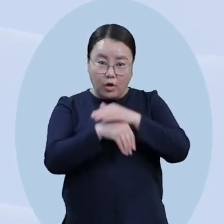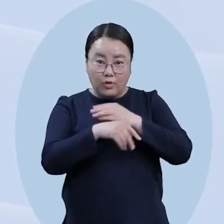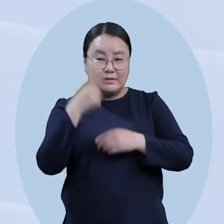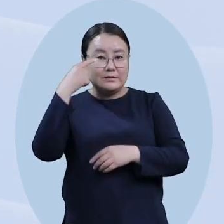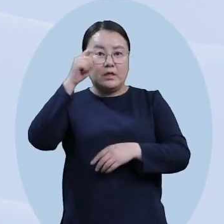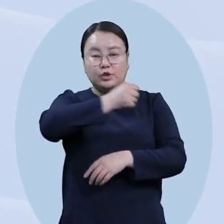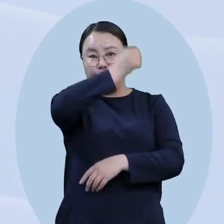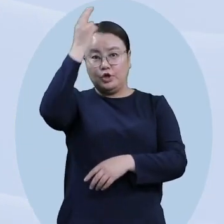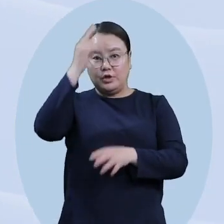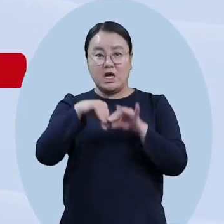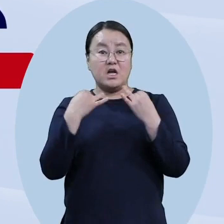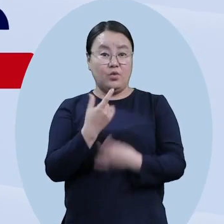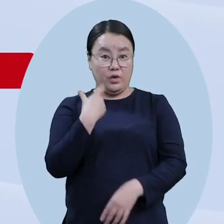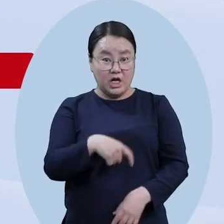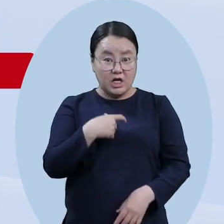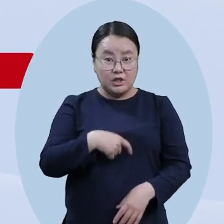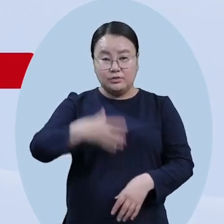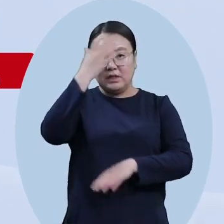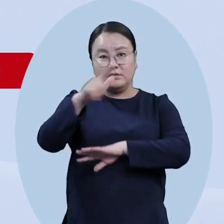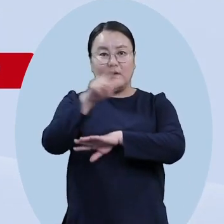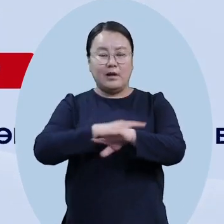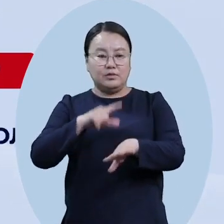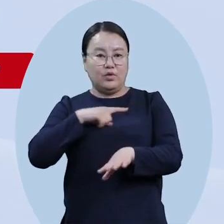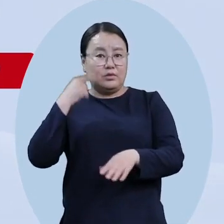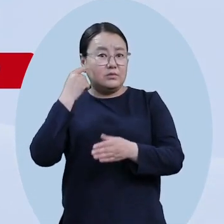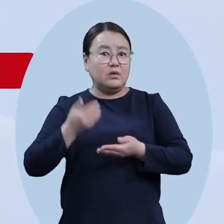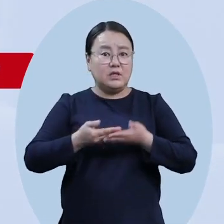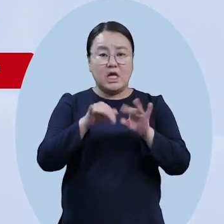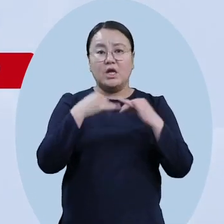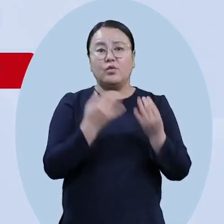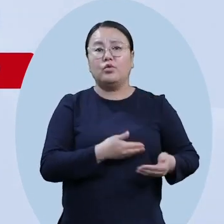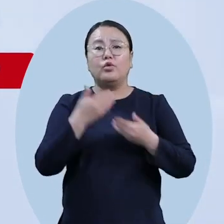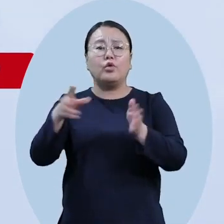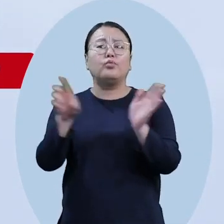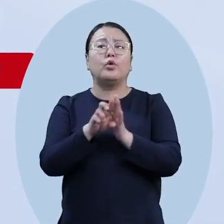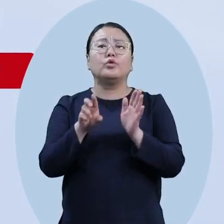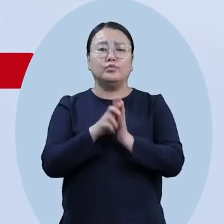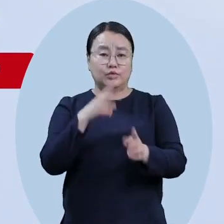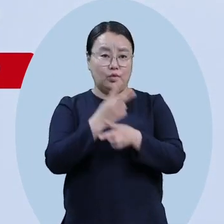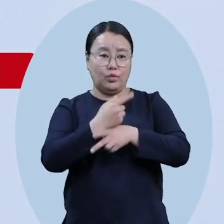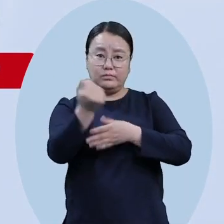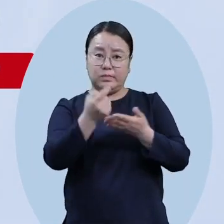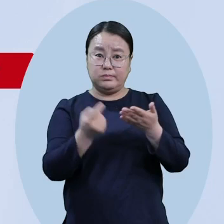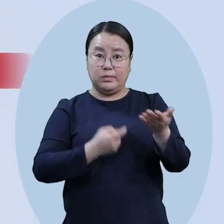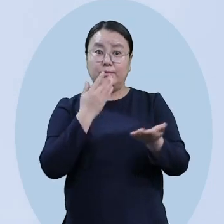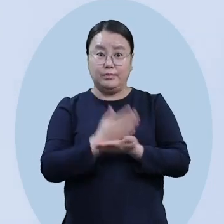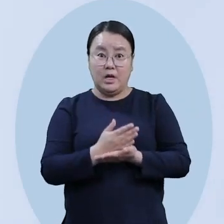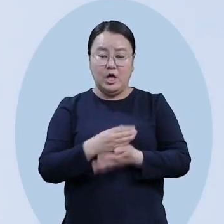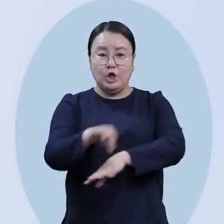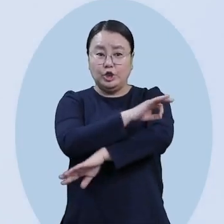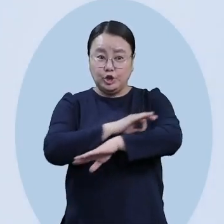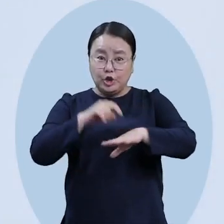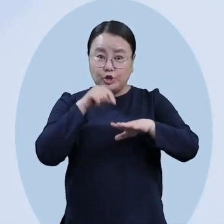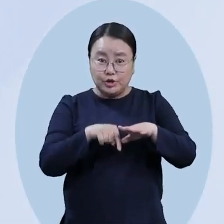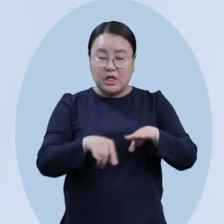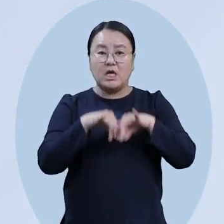санаачлагыг ерөнхийлөгч, улсын хурлын гишүүн, засгийн газраас гаргаж, улсын хурлд өргөн мэдүүлж болно хэмээн хуульд заасан байдаг.